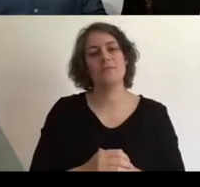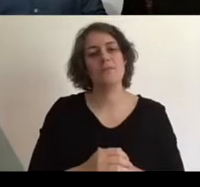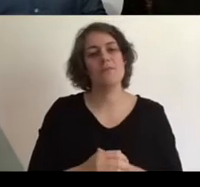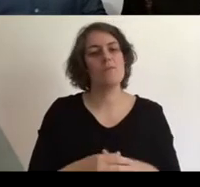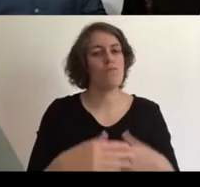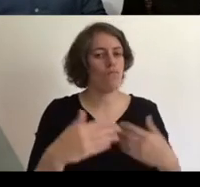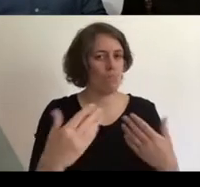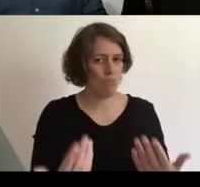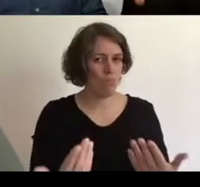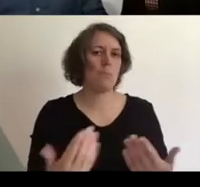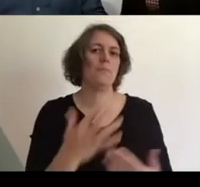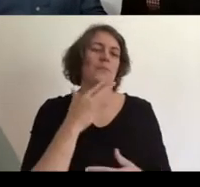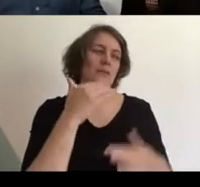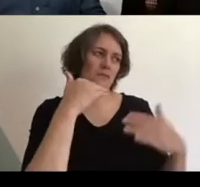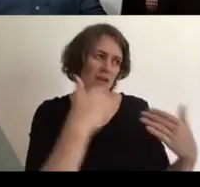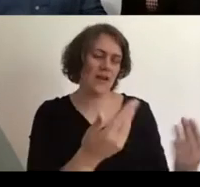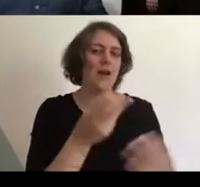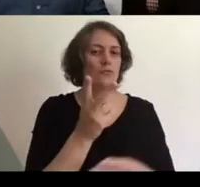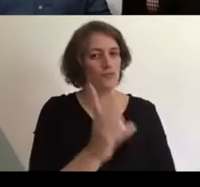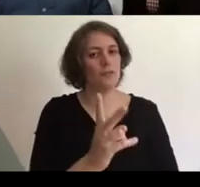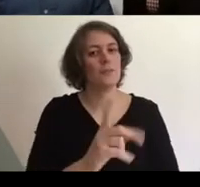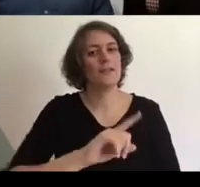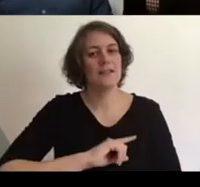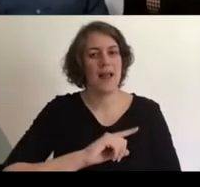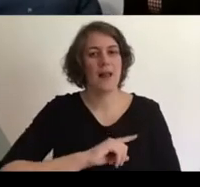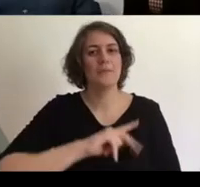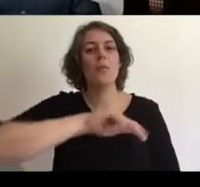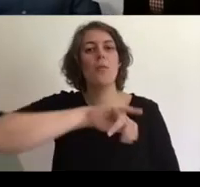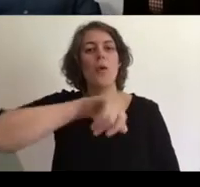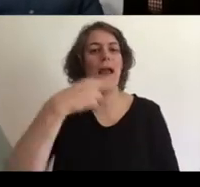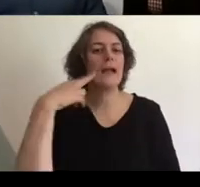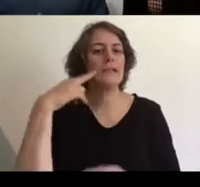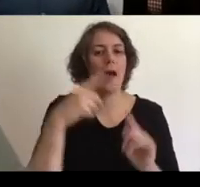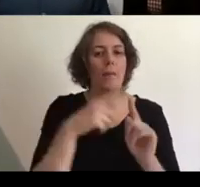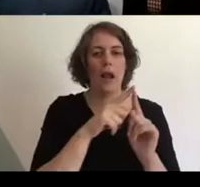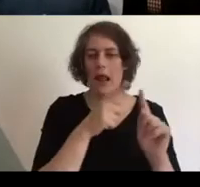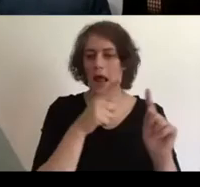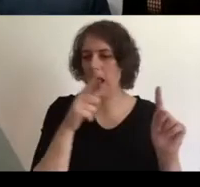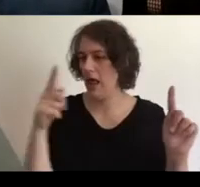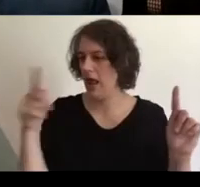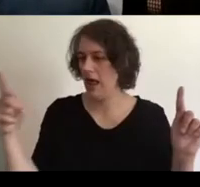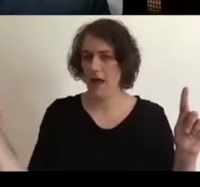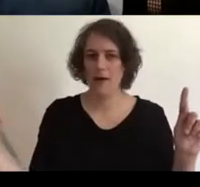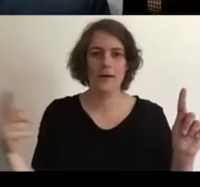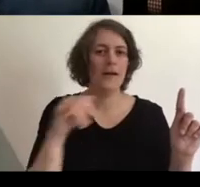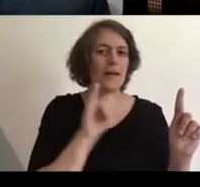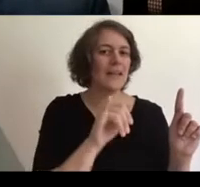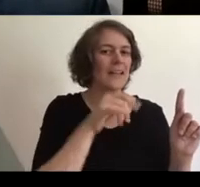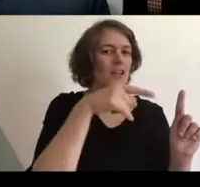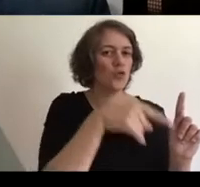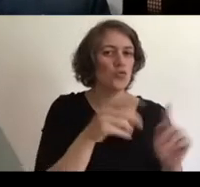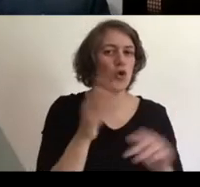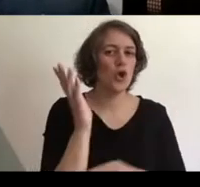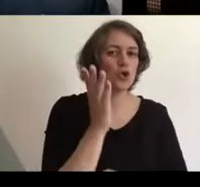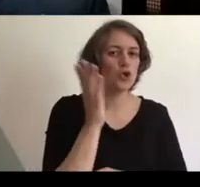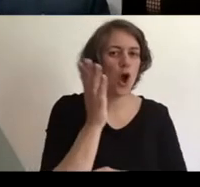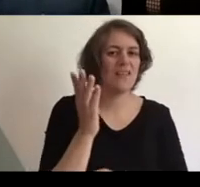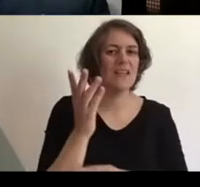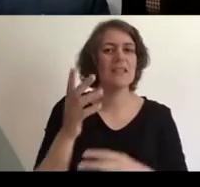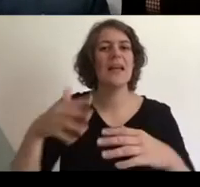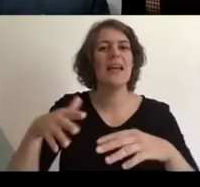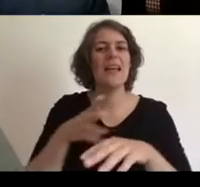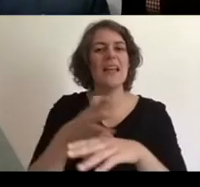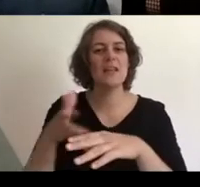das ist tatsächlich so, dass wir einen recht langen Namen haben. Das heißt IQ-Service Interkulturalität